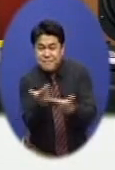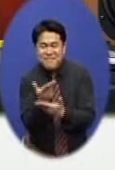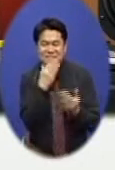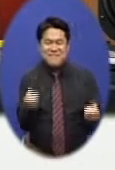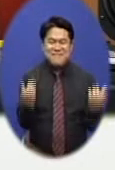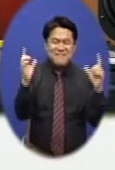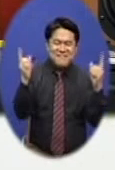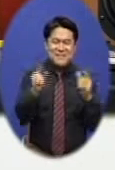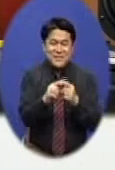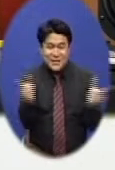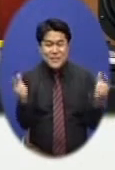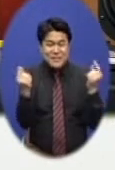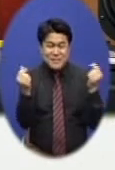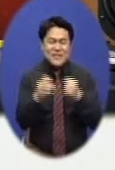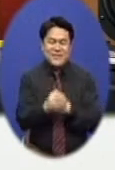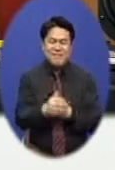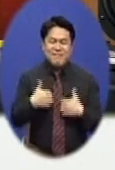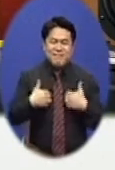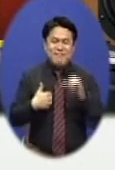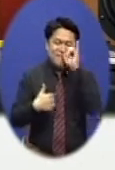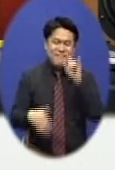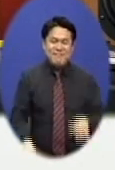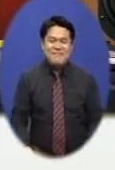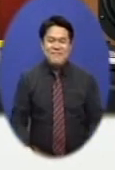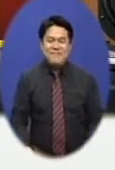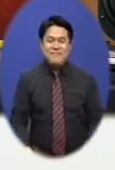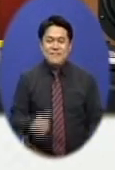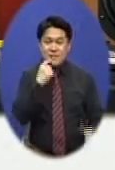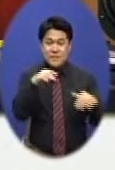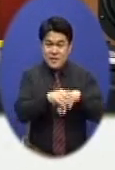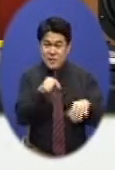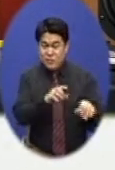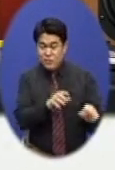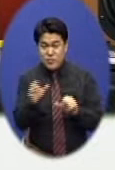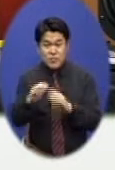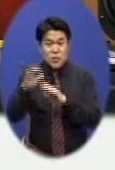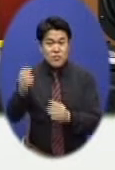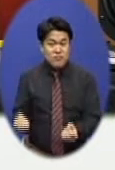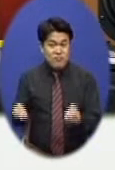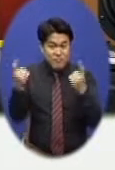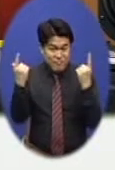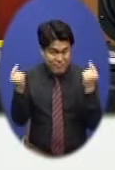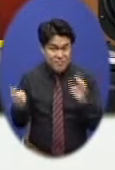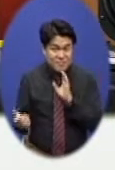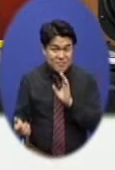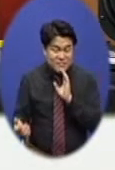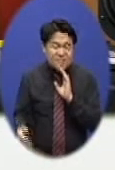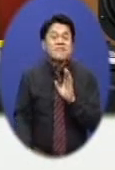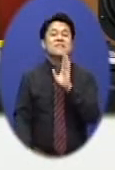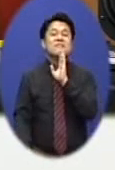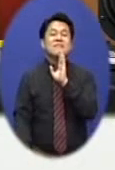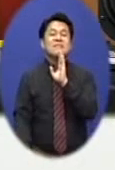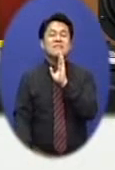잔치하는 것처럼 그렇게 해요. 아. 그러니까 이제 김장이 동네 잔치가 되는 거네요. 네. 네, 그런데 이제 다 모여가지고